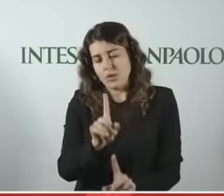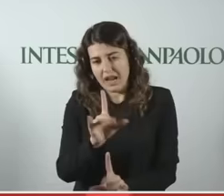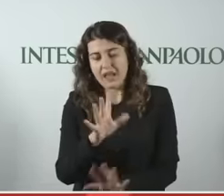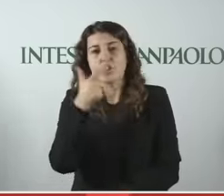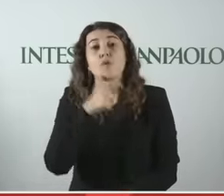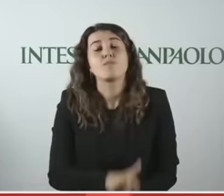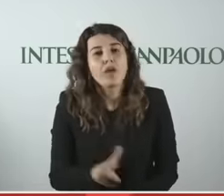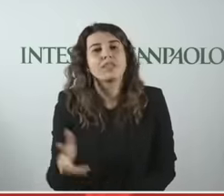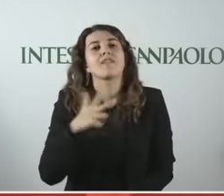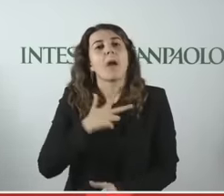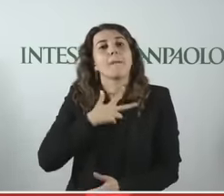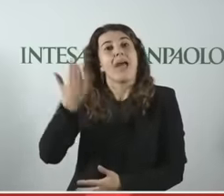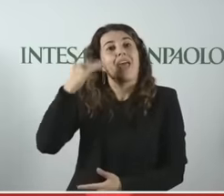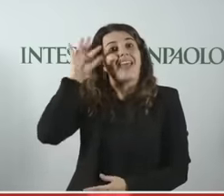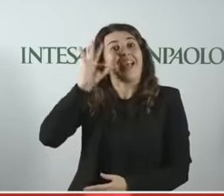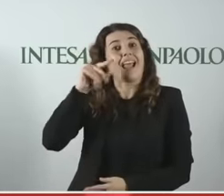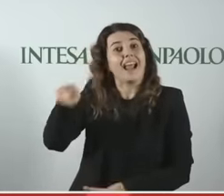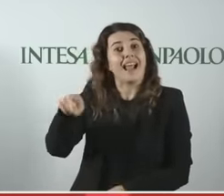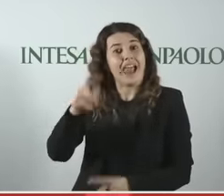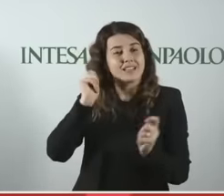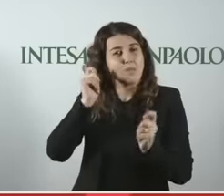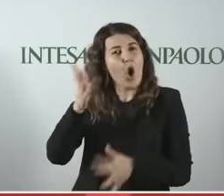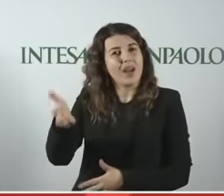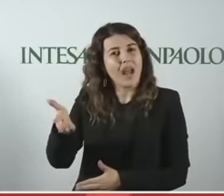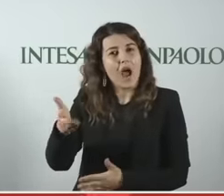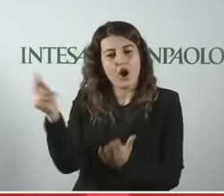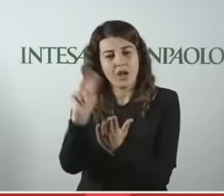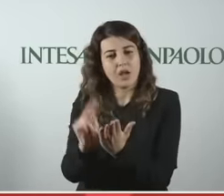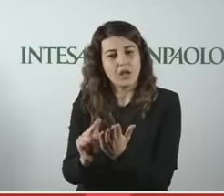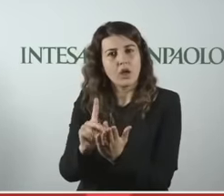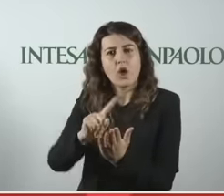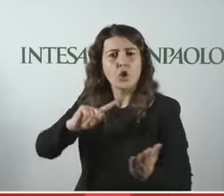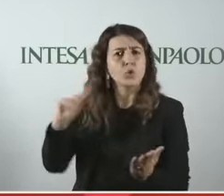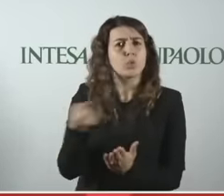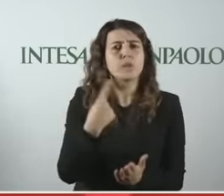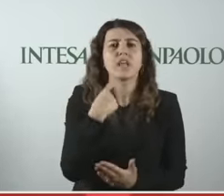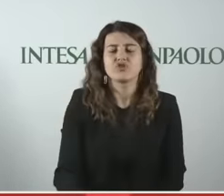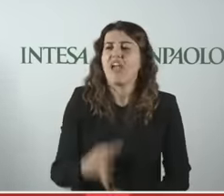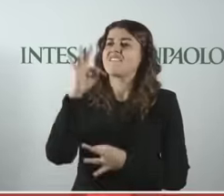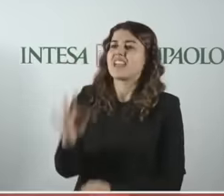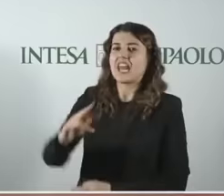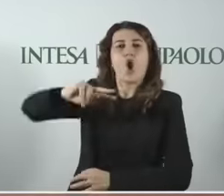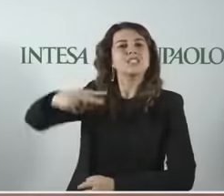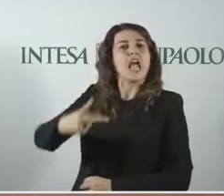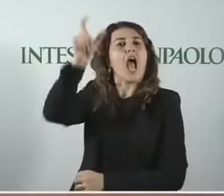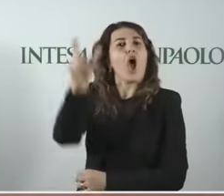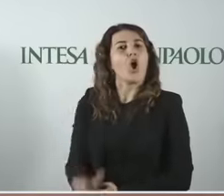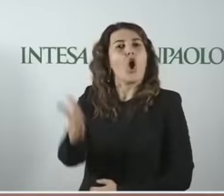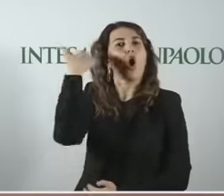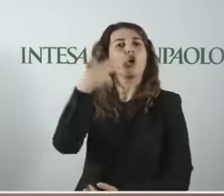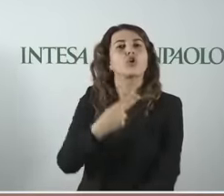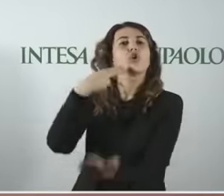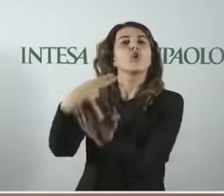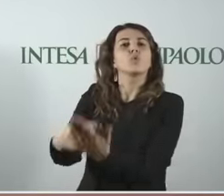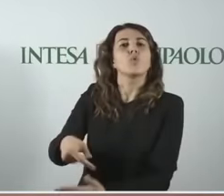disgraziato Monaco inglese che scrive questa frase tutti poi dicono Federico II era chiamato ai suoi tempi